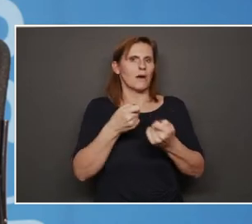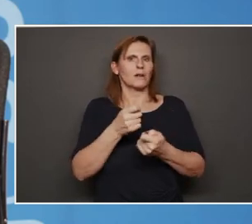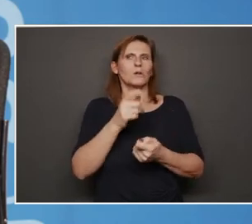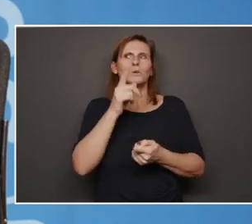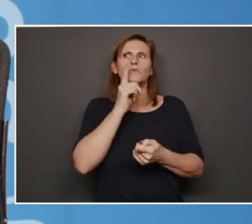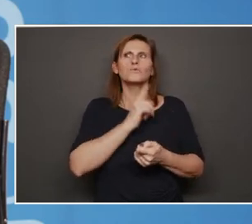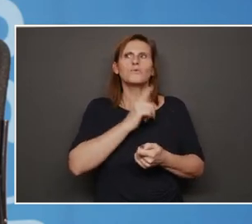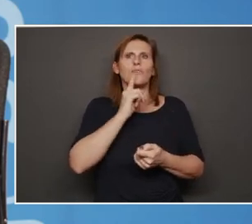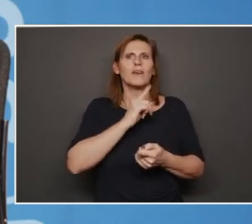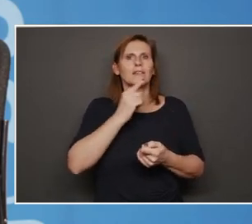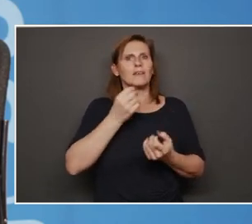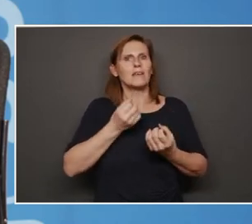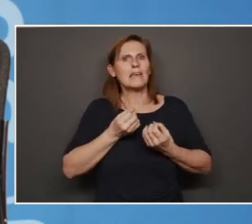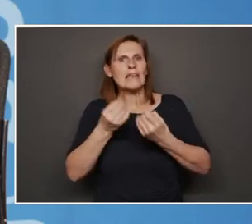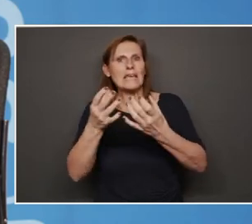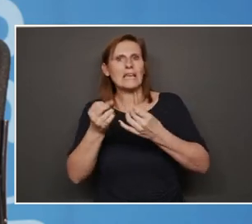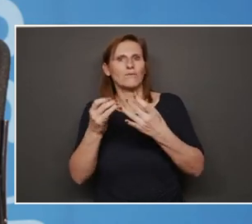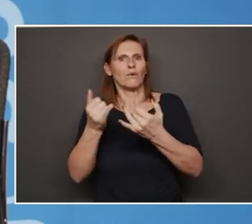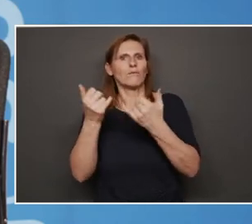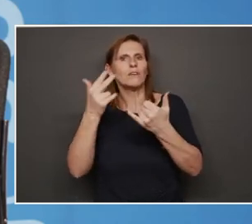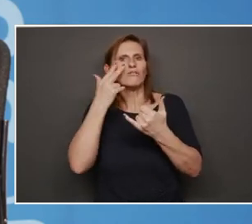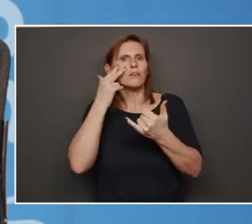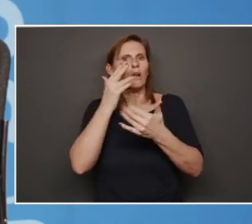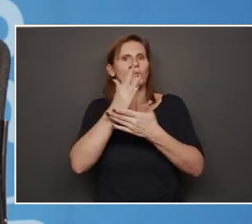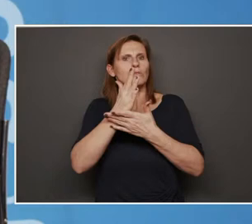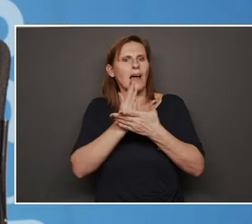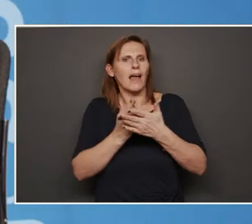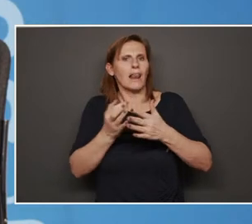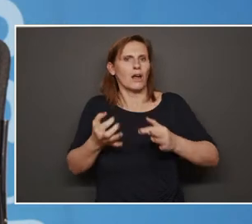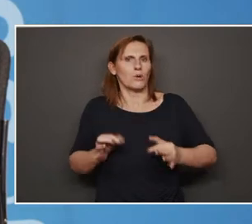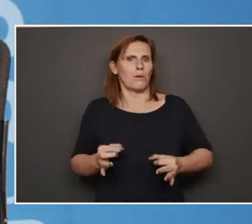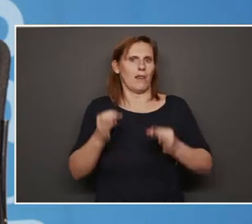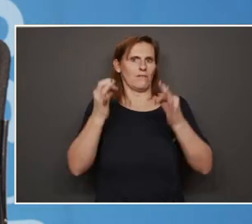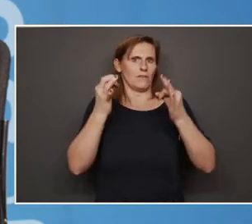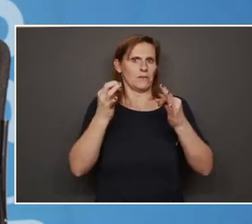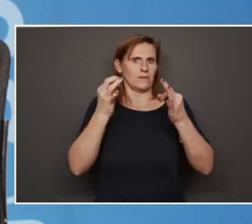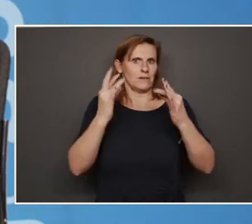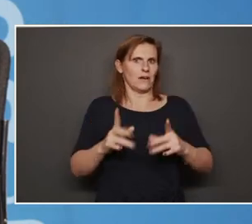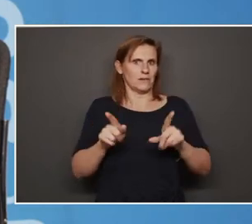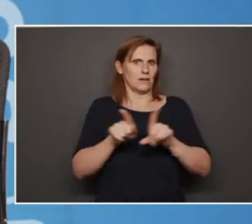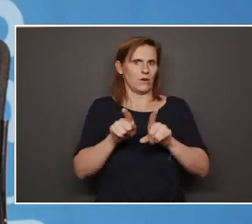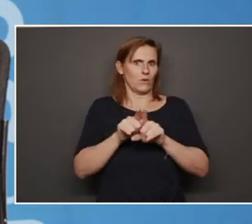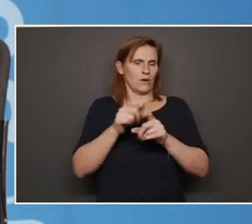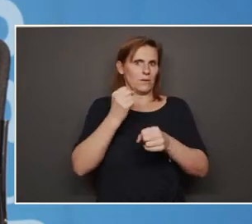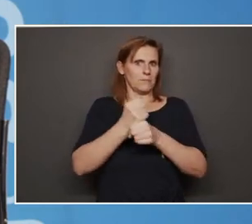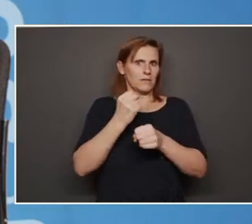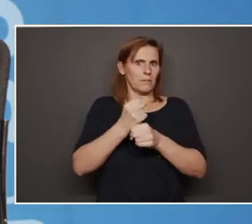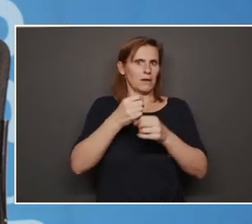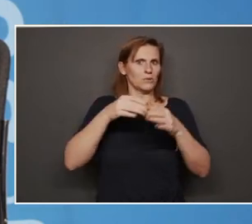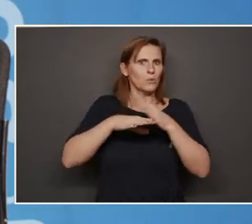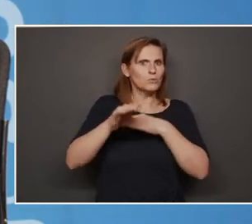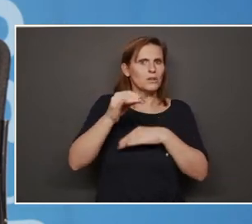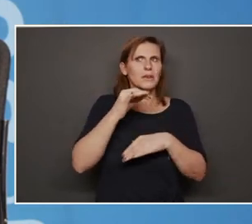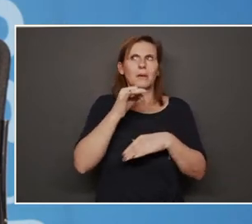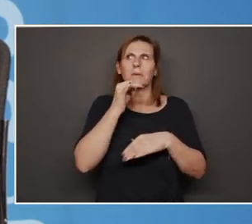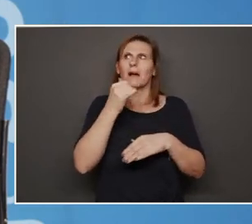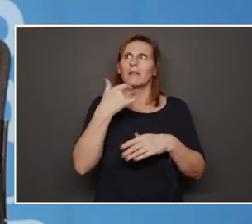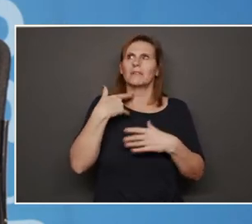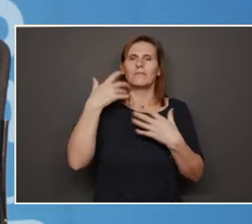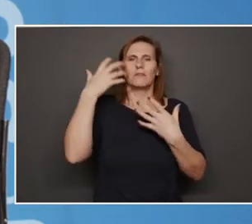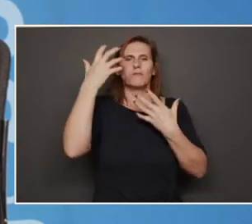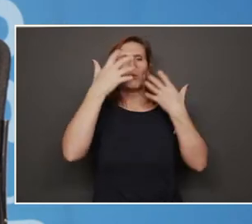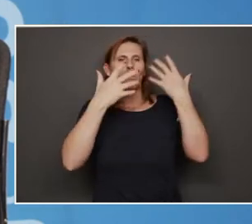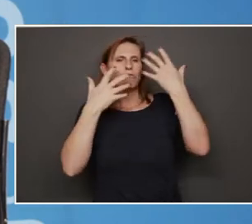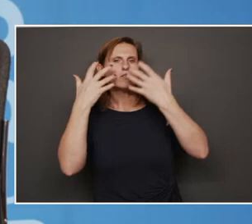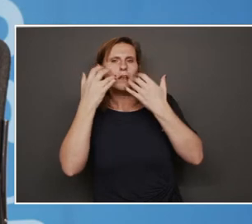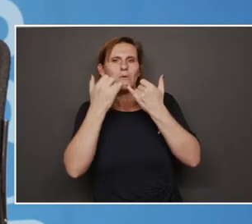diese Teilqualifikationen sind, dass sich die Mitarbeiter oder auch die Unternehmen darunter was vorstellen können.